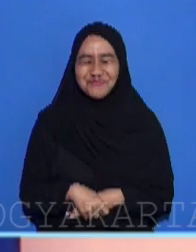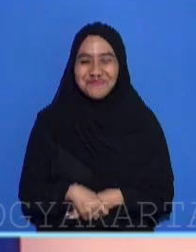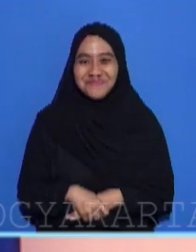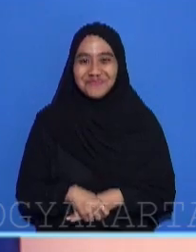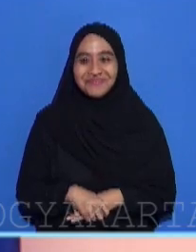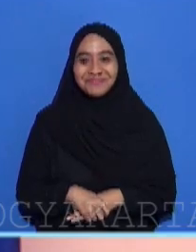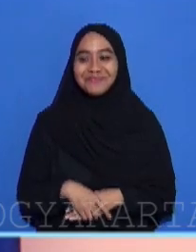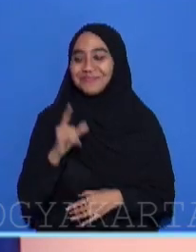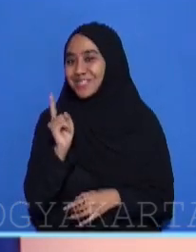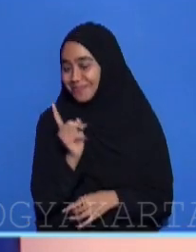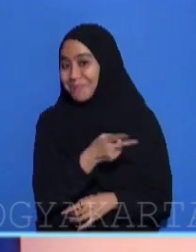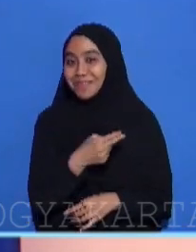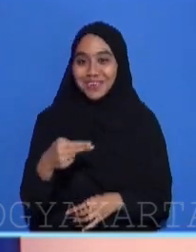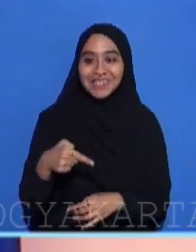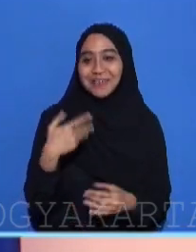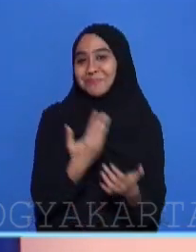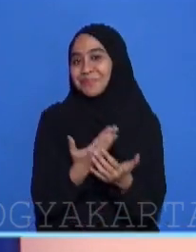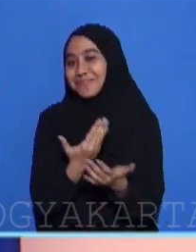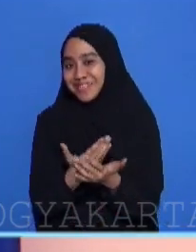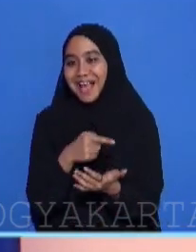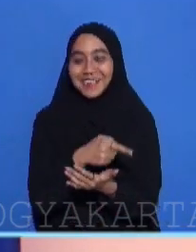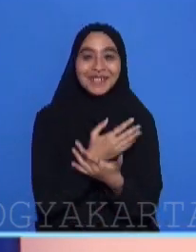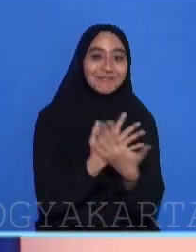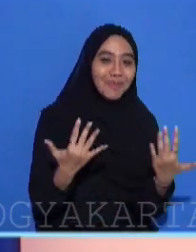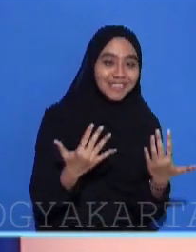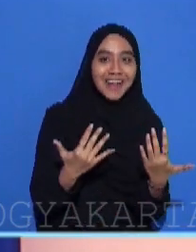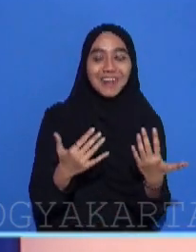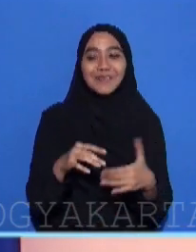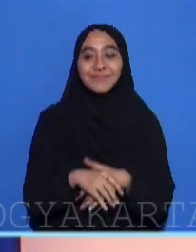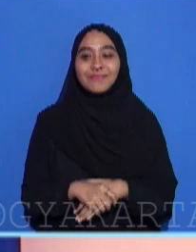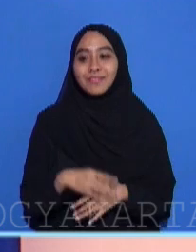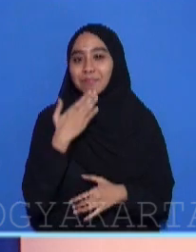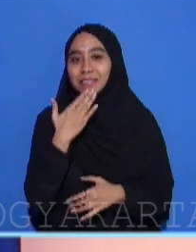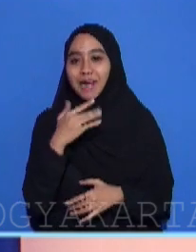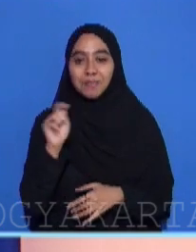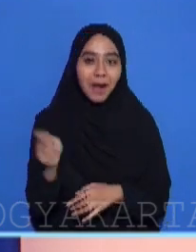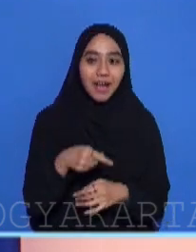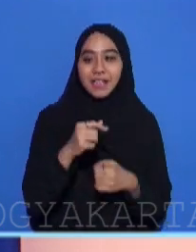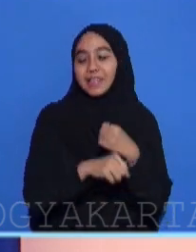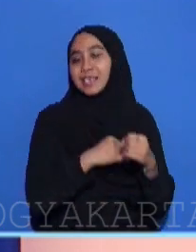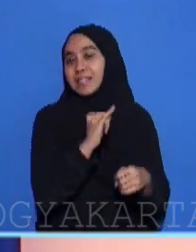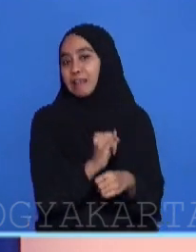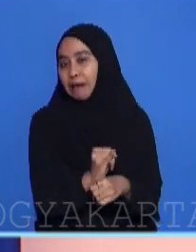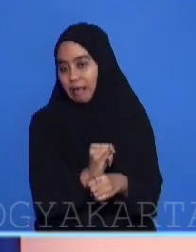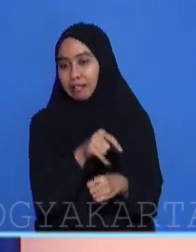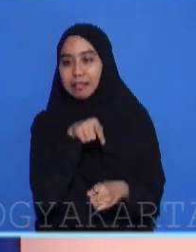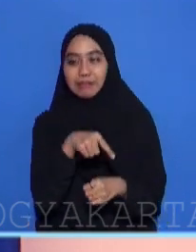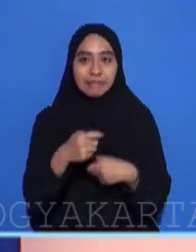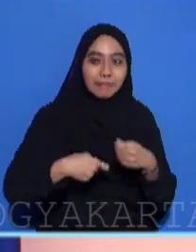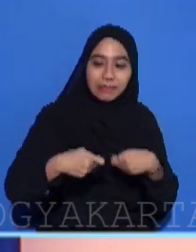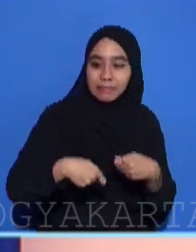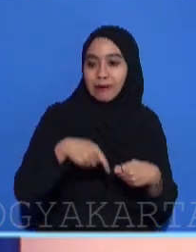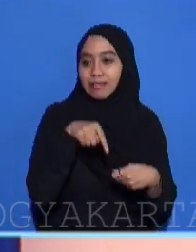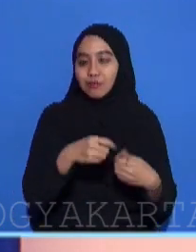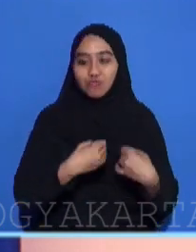pemerintah Republik Indonesia meminta masyarakat agar terbiasa menggunakan internet sebagai alternatif transaksi agar bisa